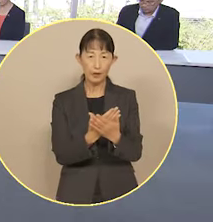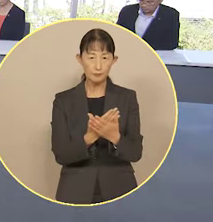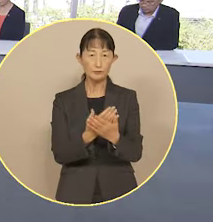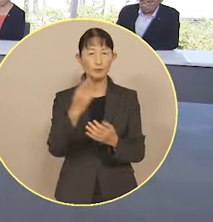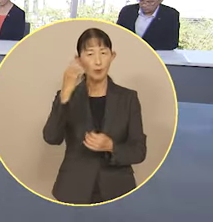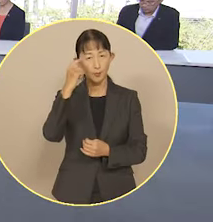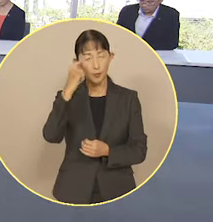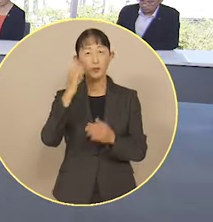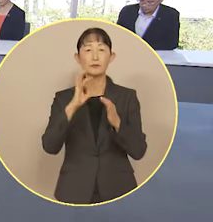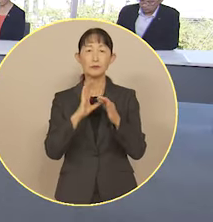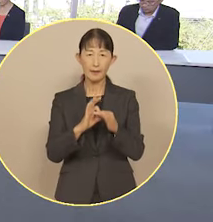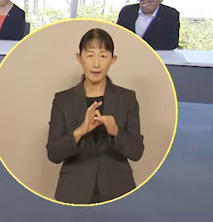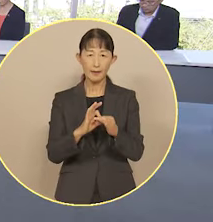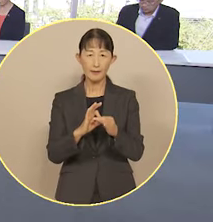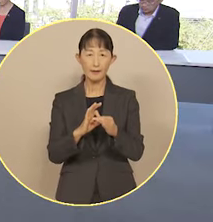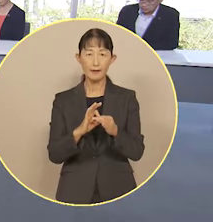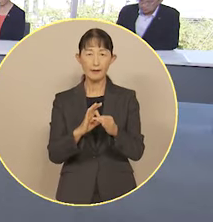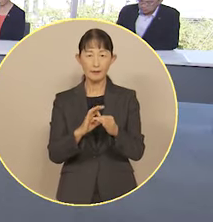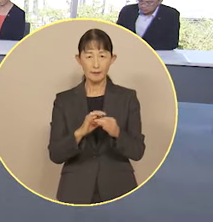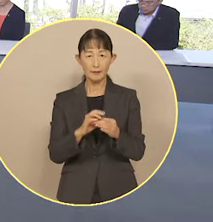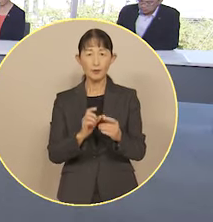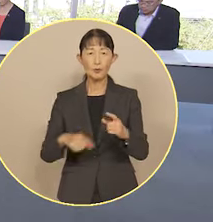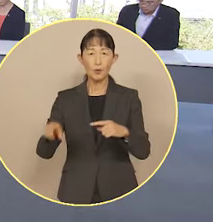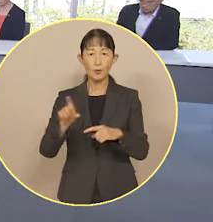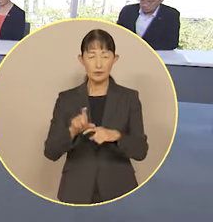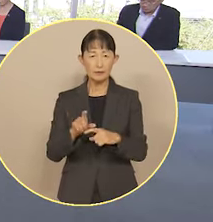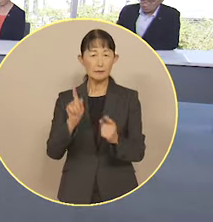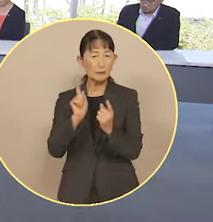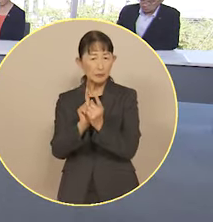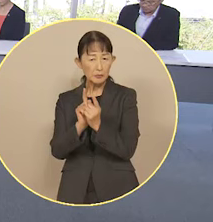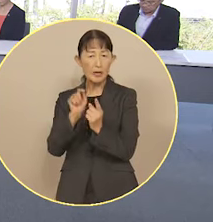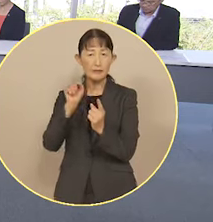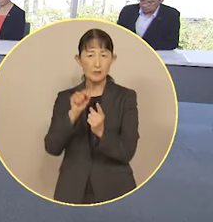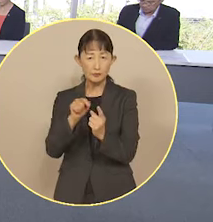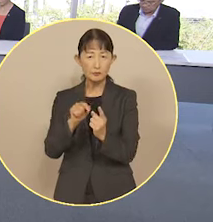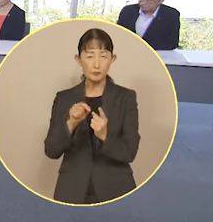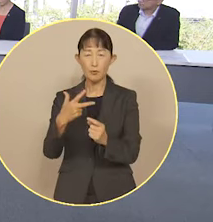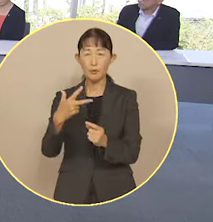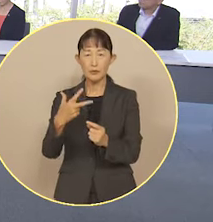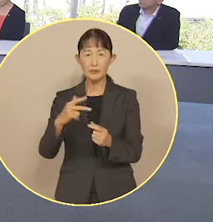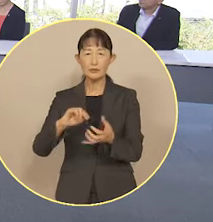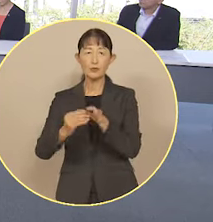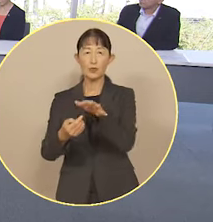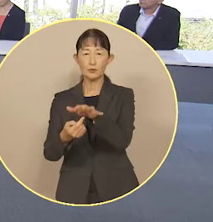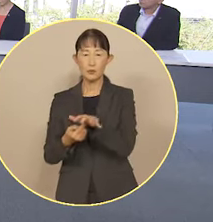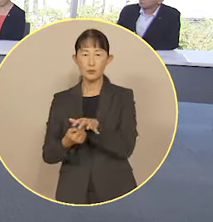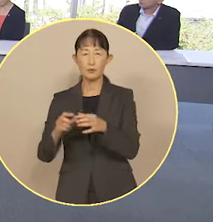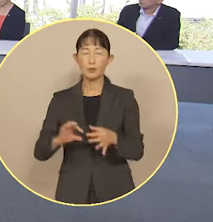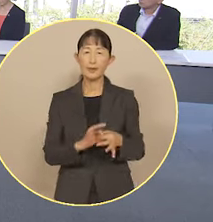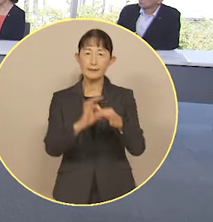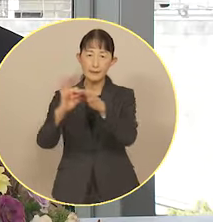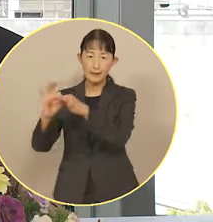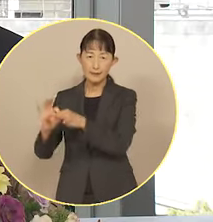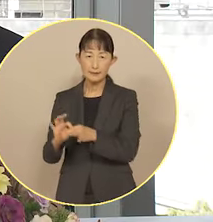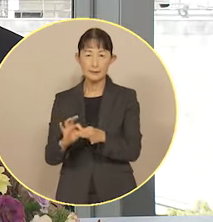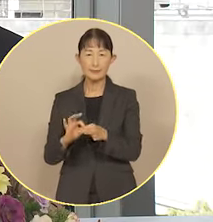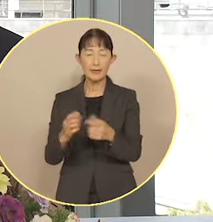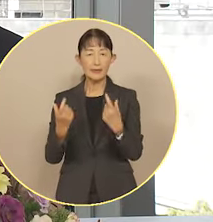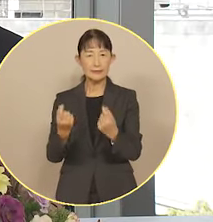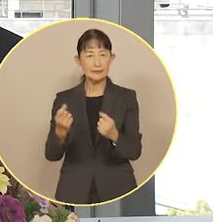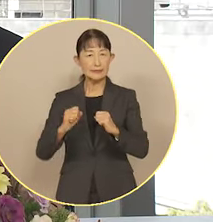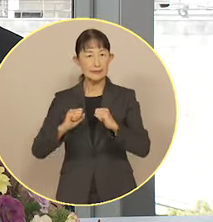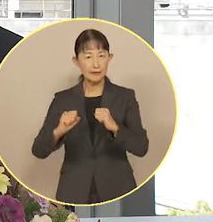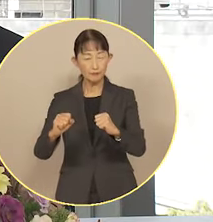えこれまで以上により踏み込んだ中産艦地域対策を市町村などと連携してしっかり